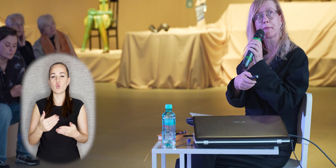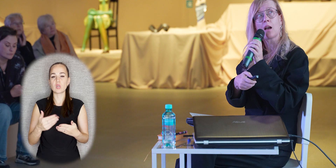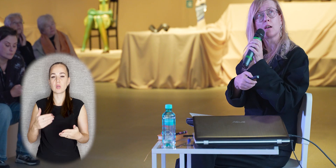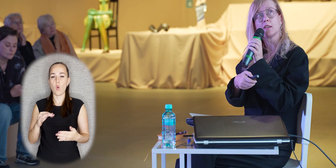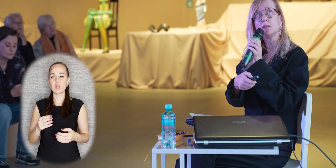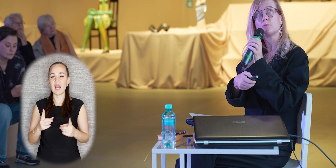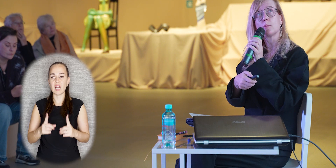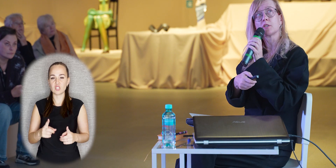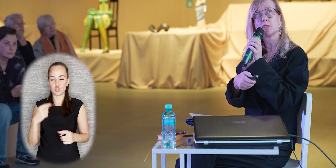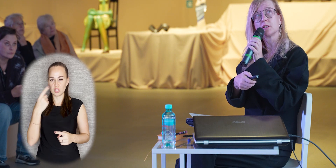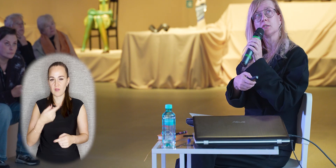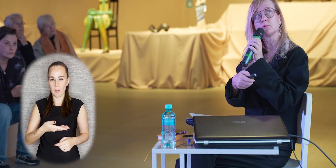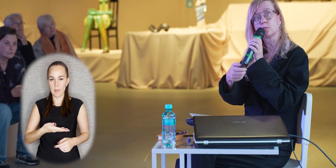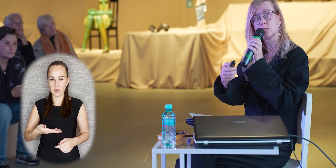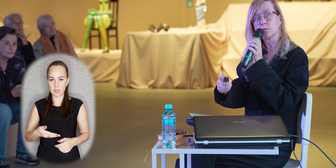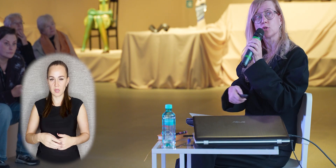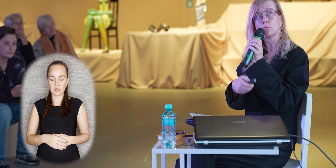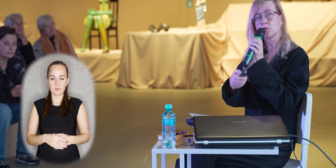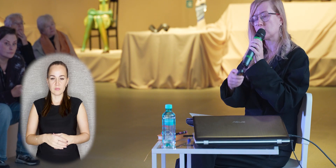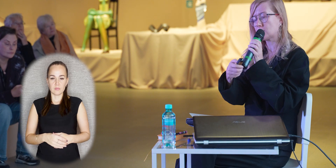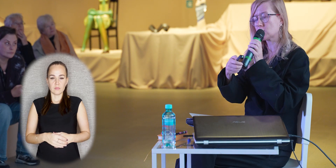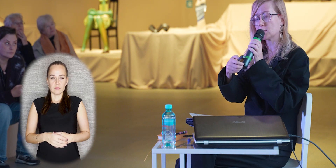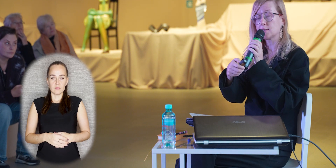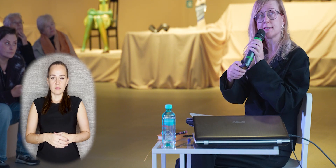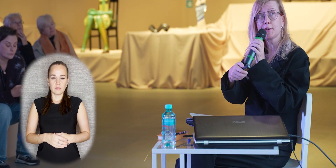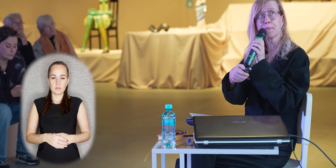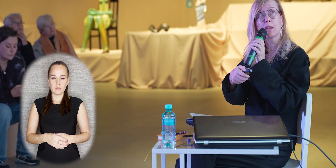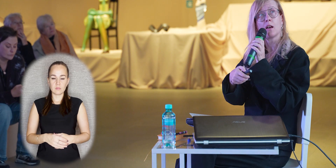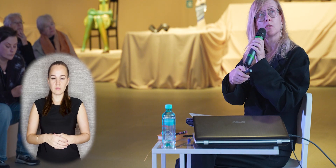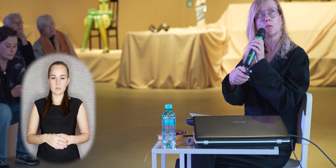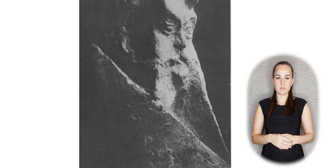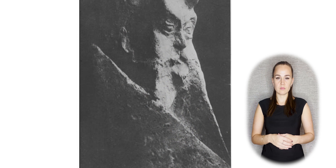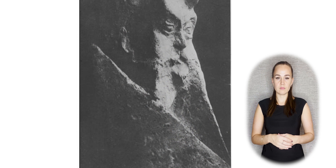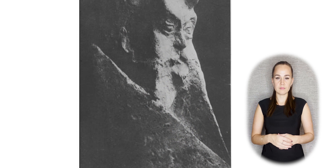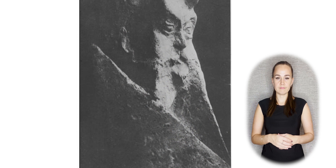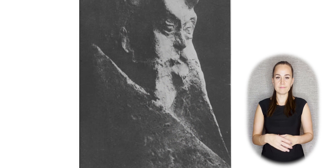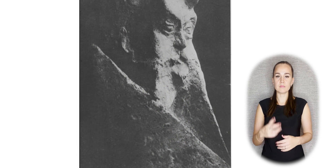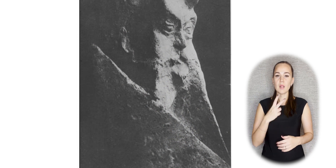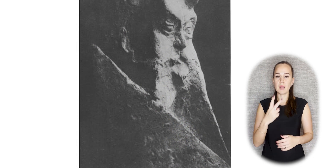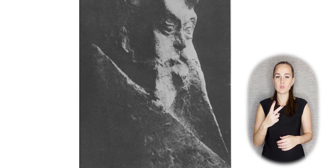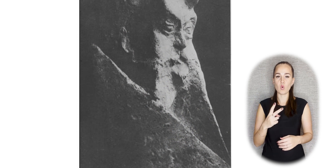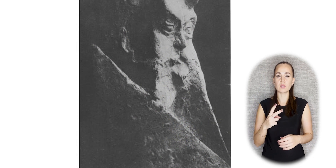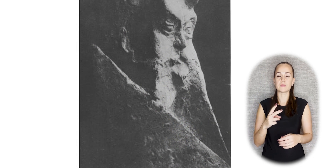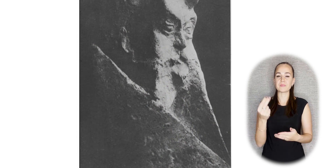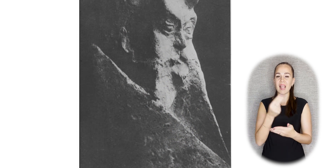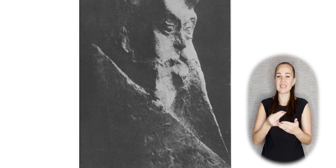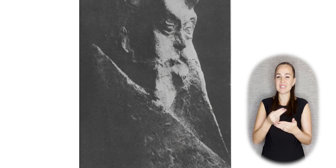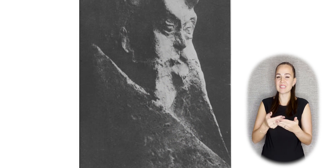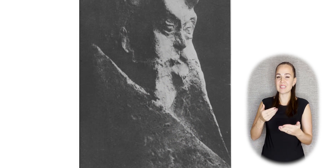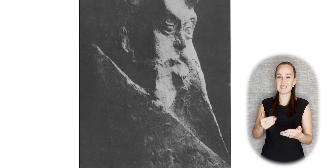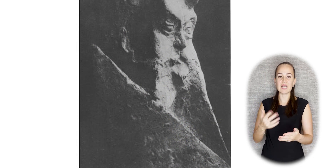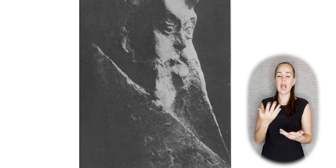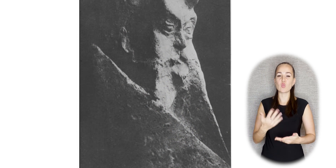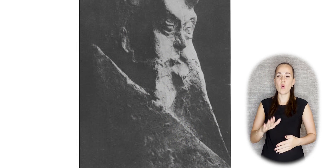портрета. И памятник Бланки, тут мы видим еще большее выражение этой идеи, но дальше мы посмотрим эскизы